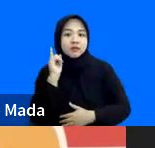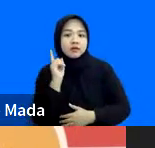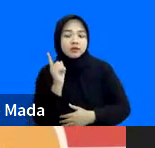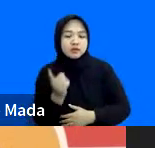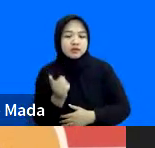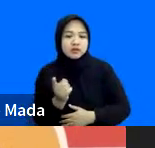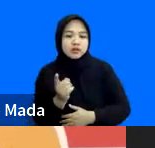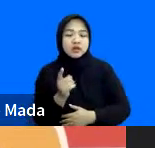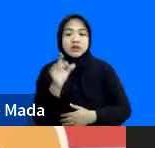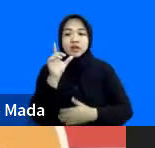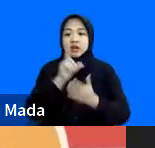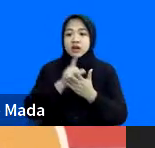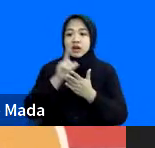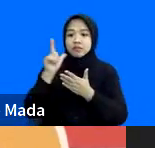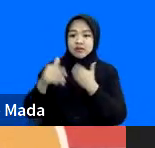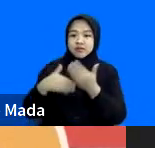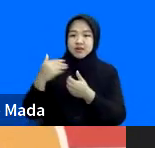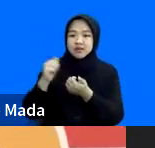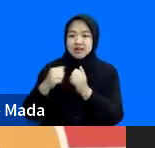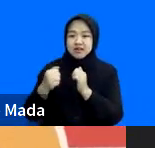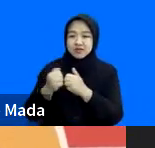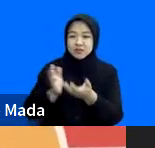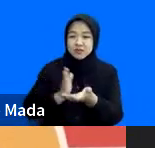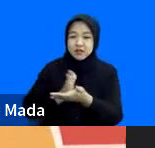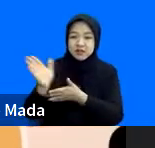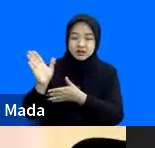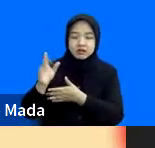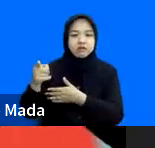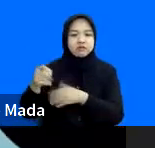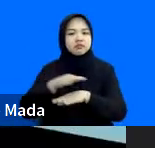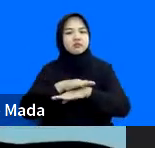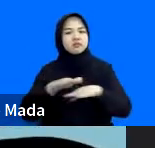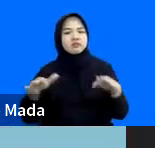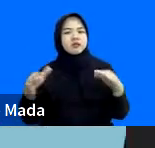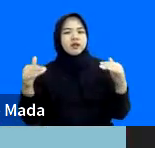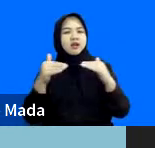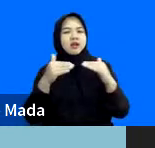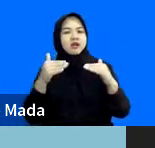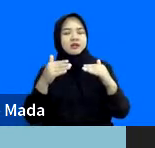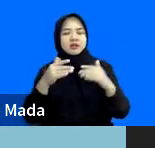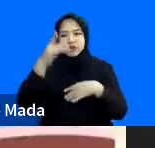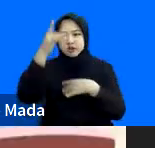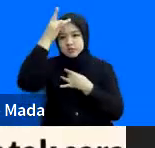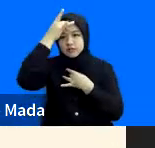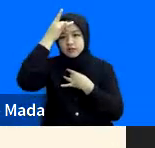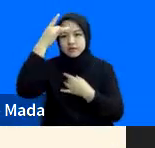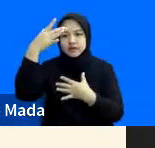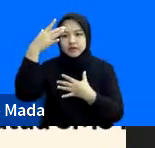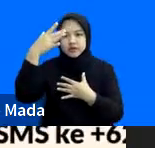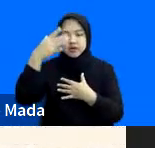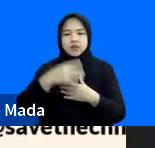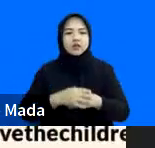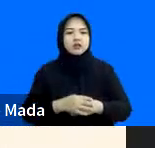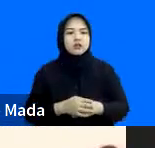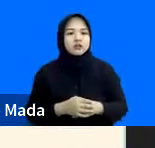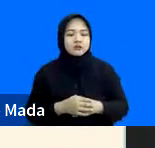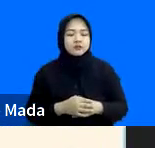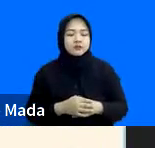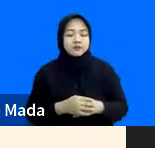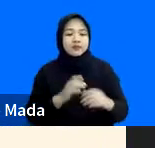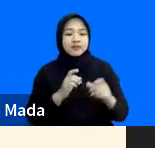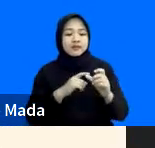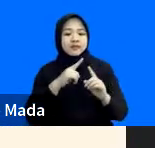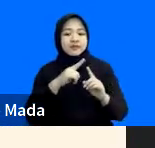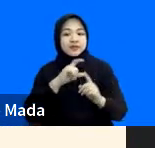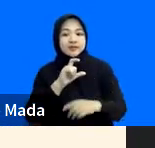setiap laporan dan penanganan kasus pelanggaran akan diatasi dengan adil dan secara profesional. Sebagai bagian dari Save the